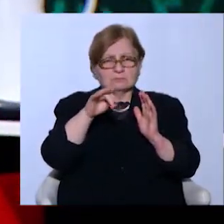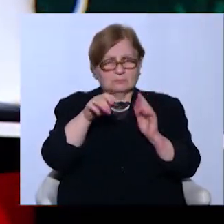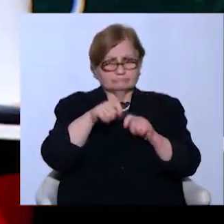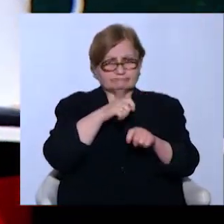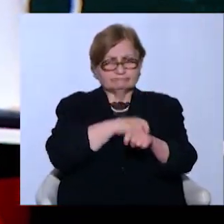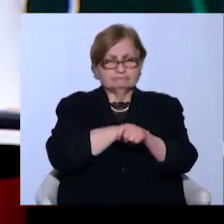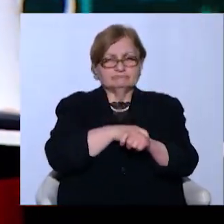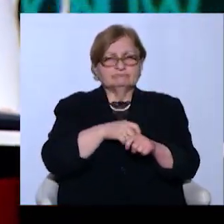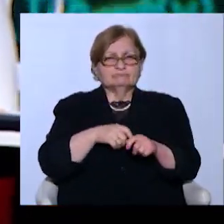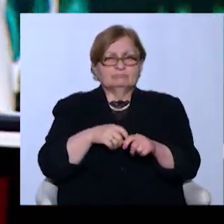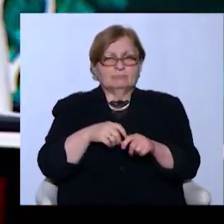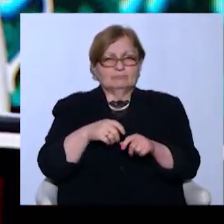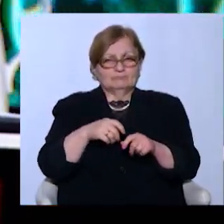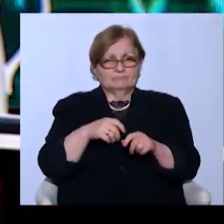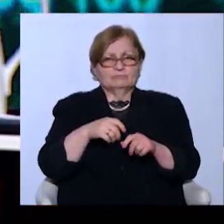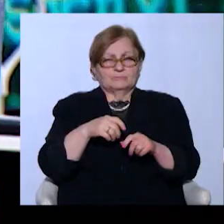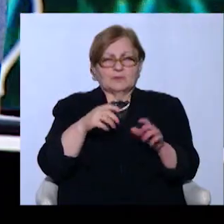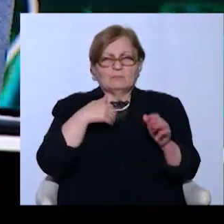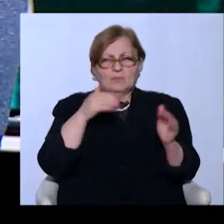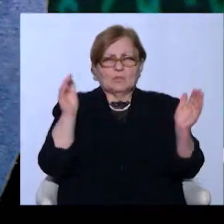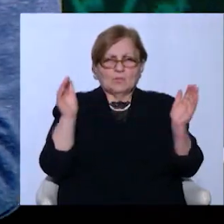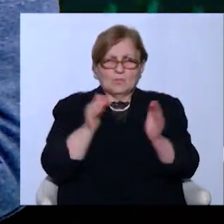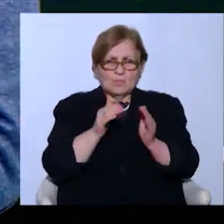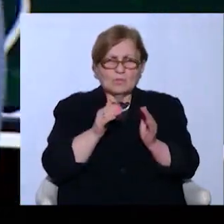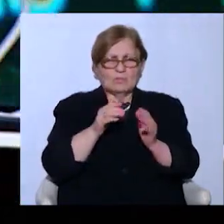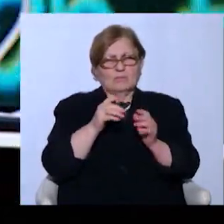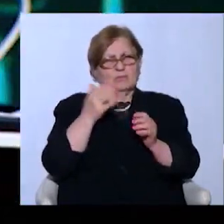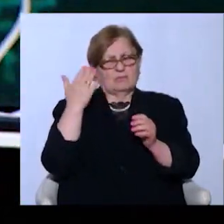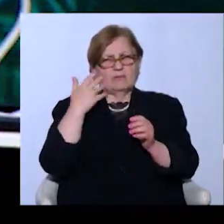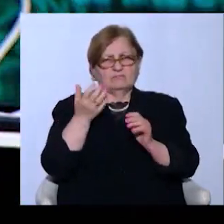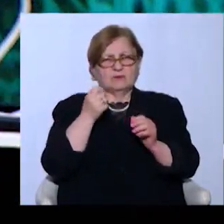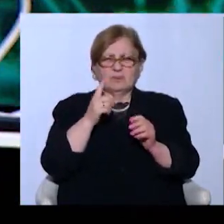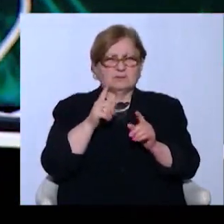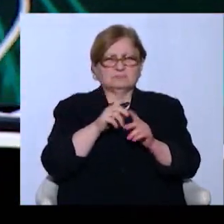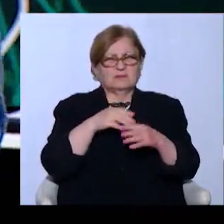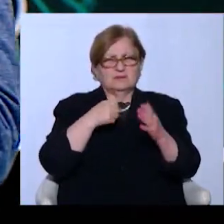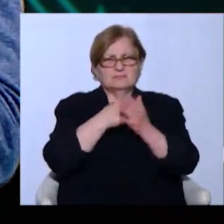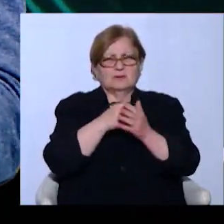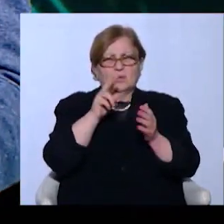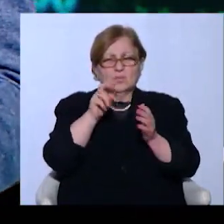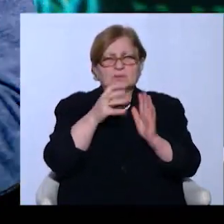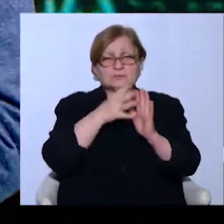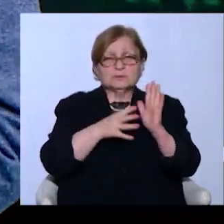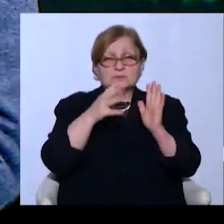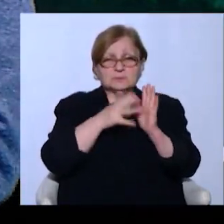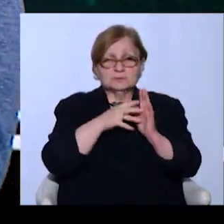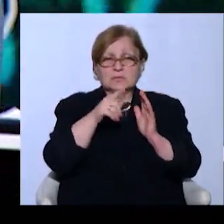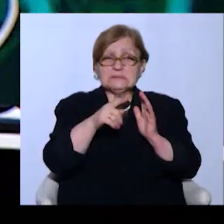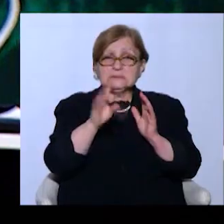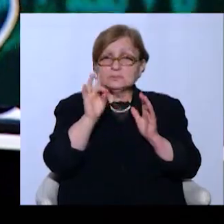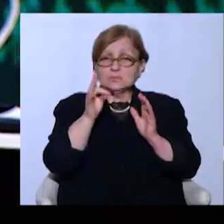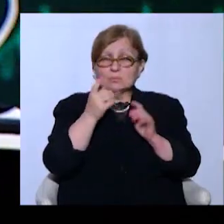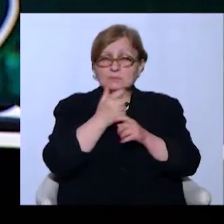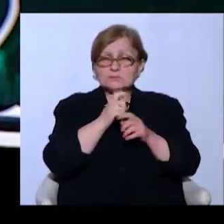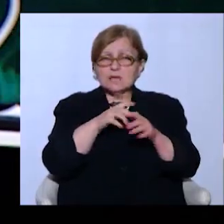თავიდან 100-ით ნაკლები ავიღე და მერე მაინც გავზარდე 299-ამდე. ანუ ეს ზომა საკმაოდ